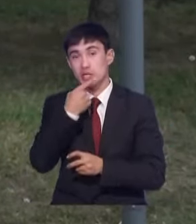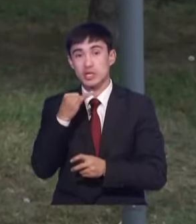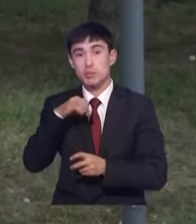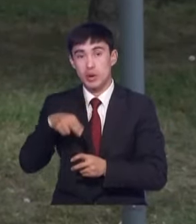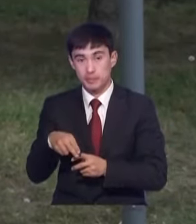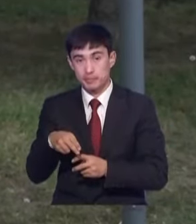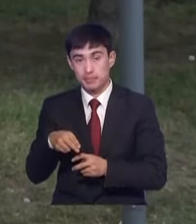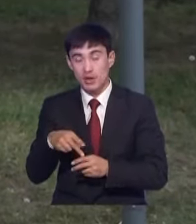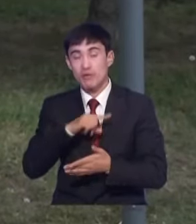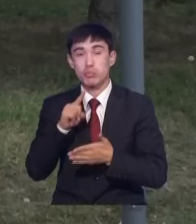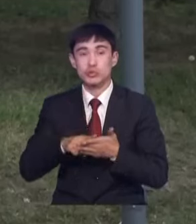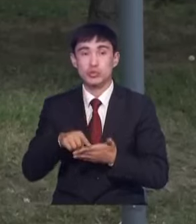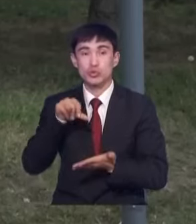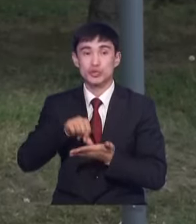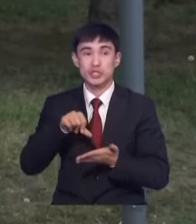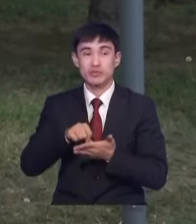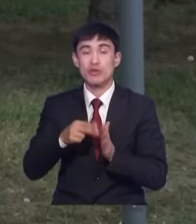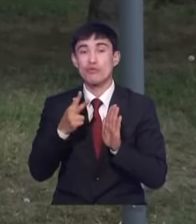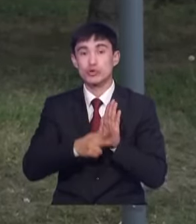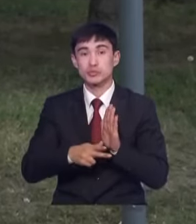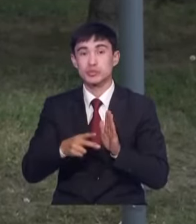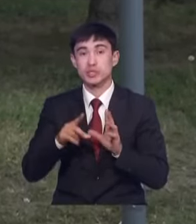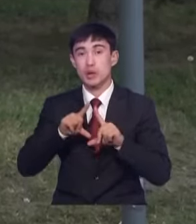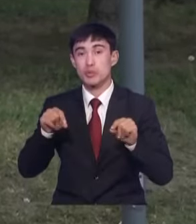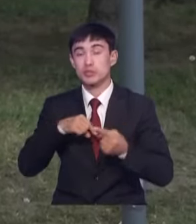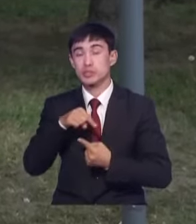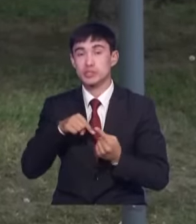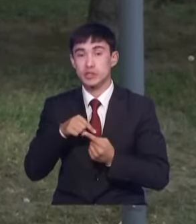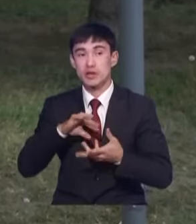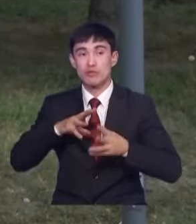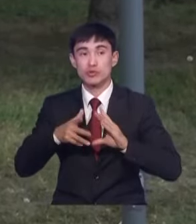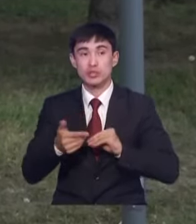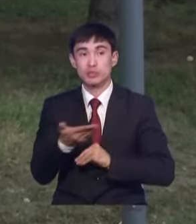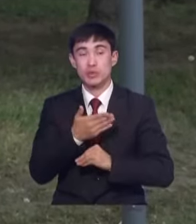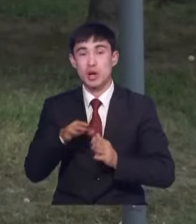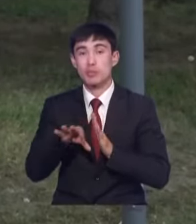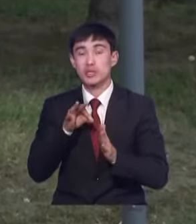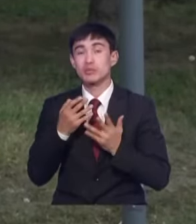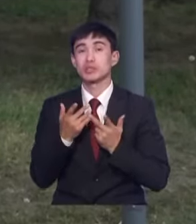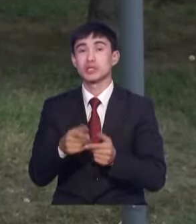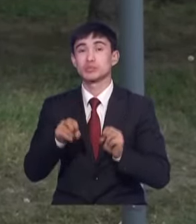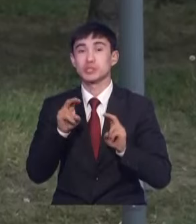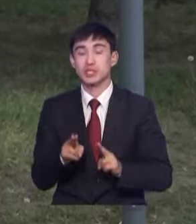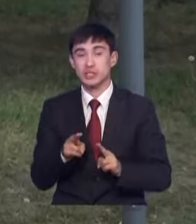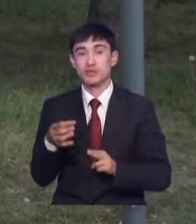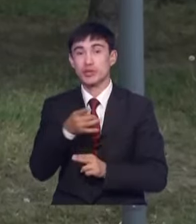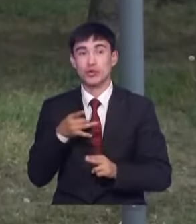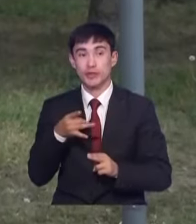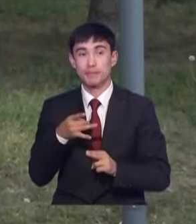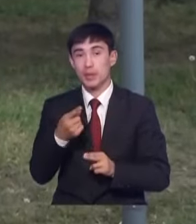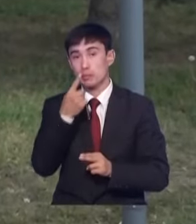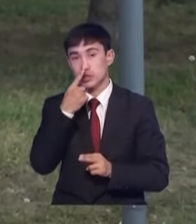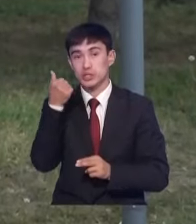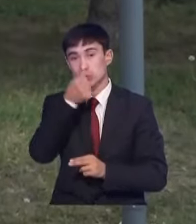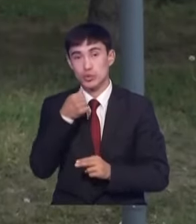предпринимателей в опросе приняли участие 80 объектов бизнеса в результате мы определили востребованные специальности в регионе на